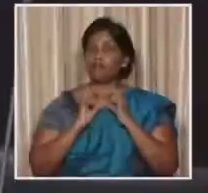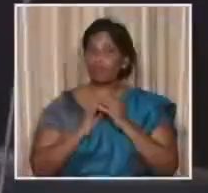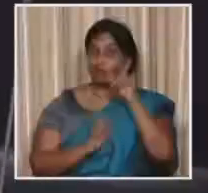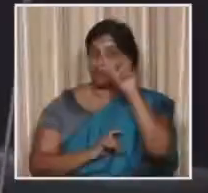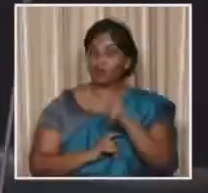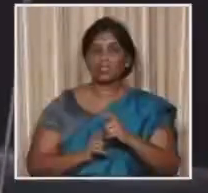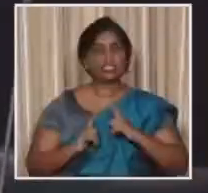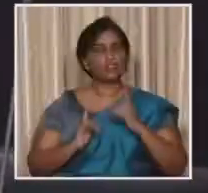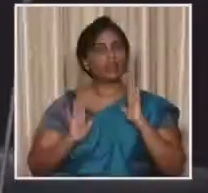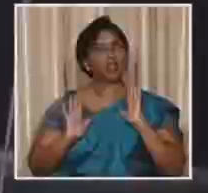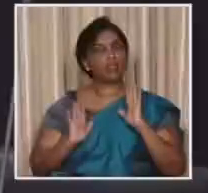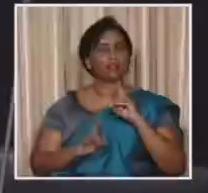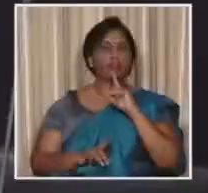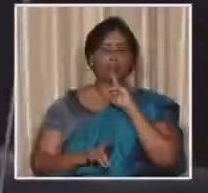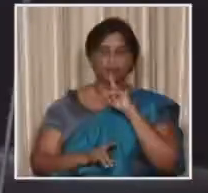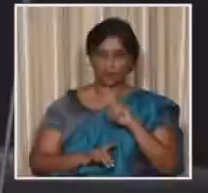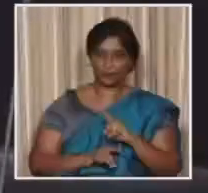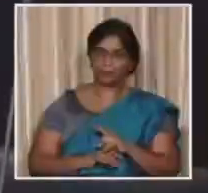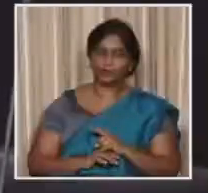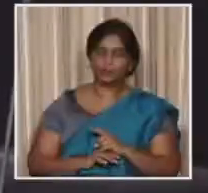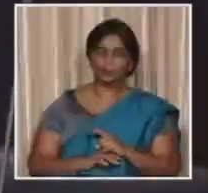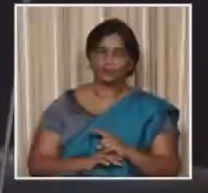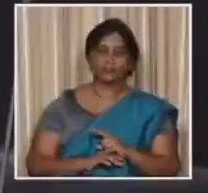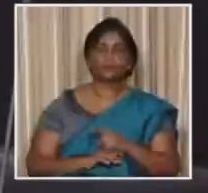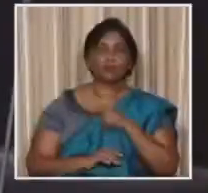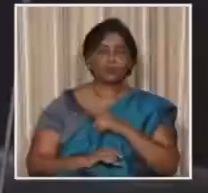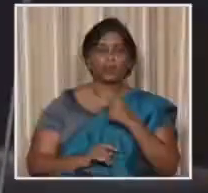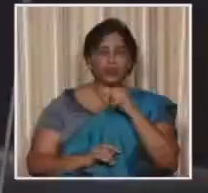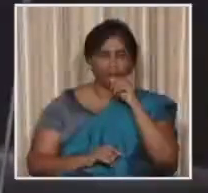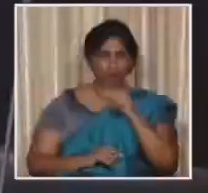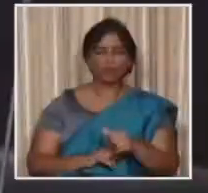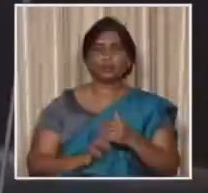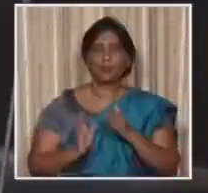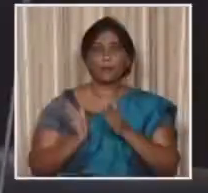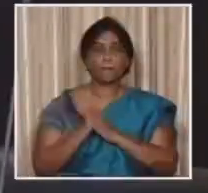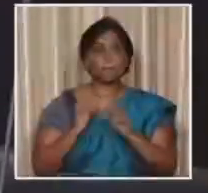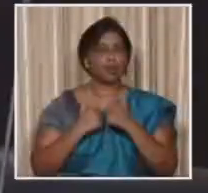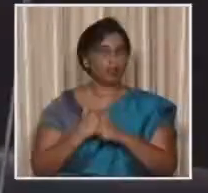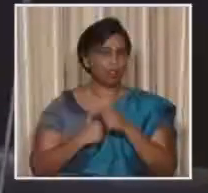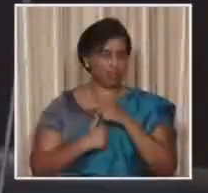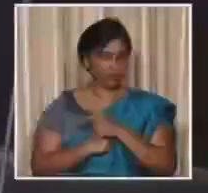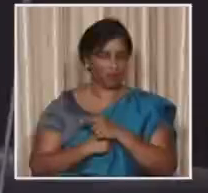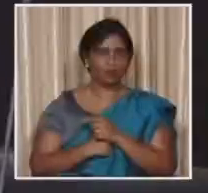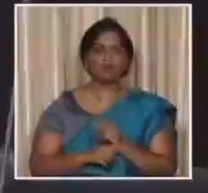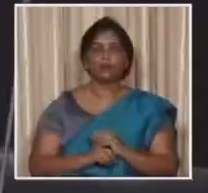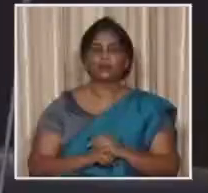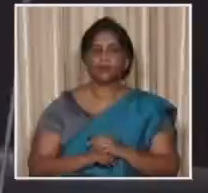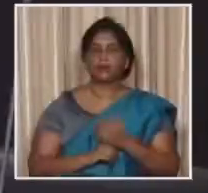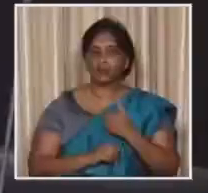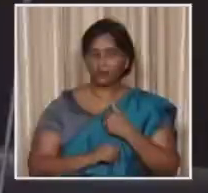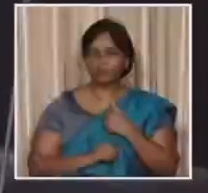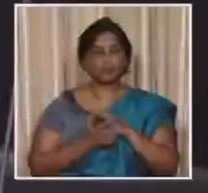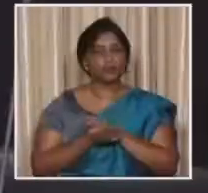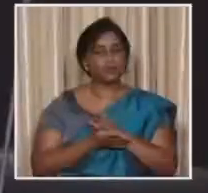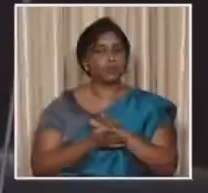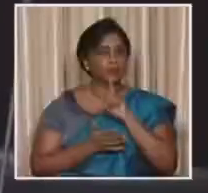pudgal ekor jiwat pinter puluang ki uwa kiel. Mee katawa sabpurne madhya nirmana ekaleka, mama meke